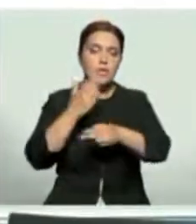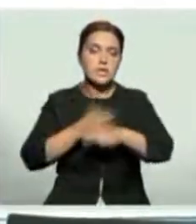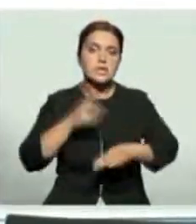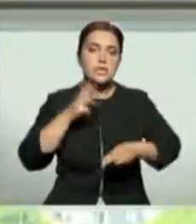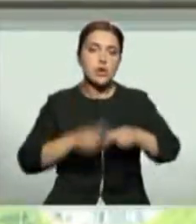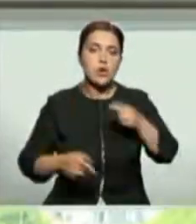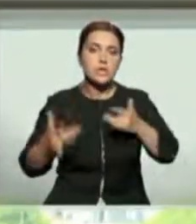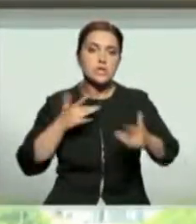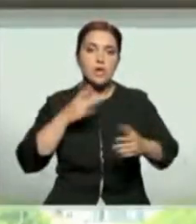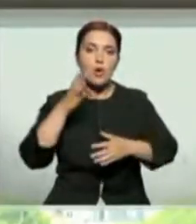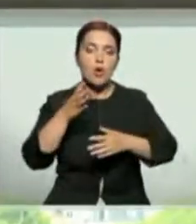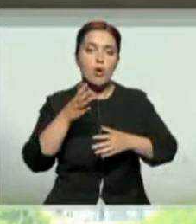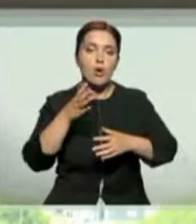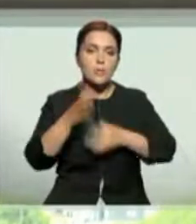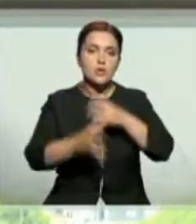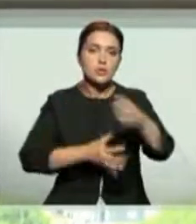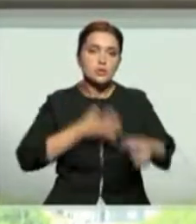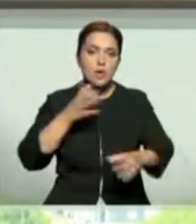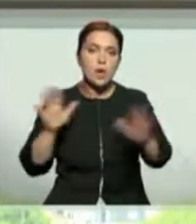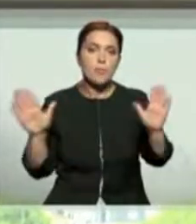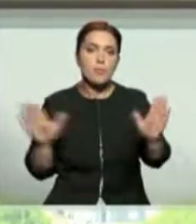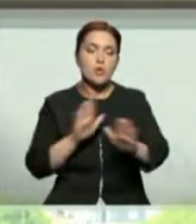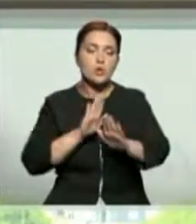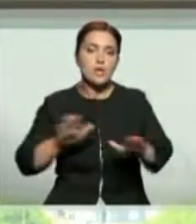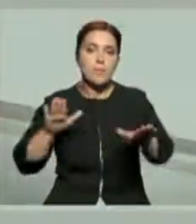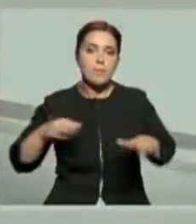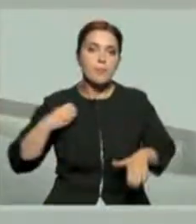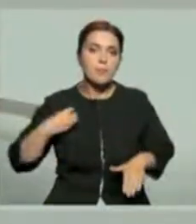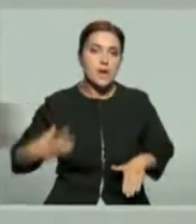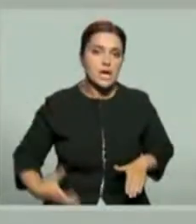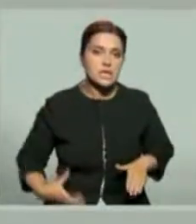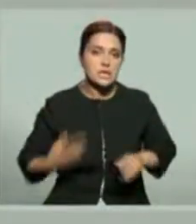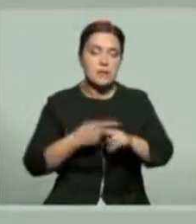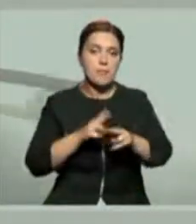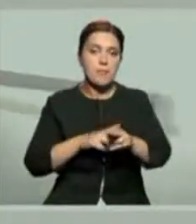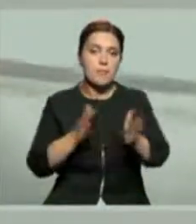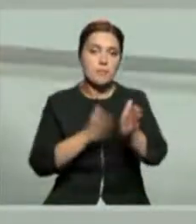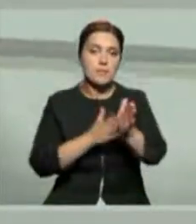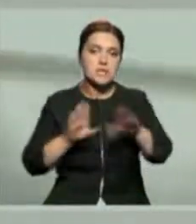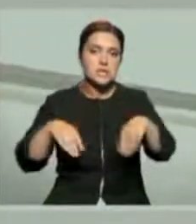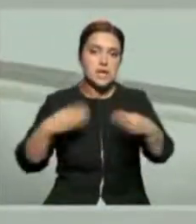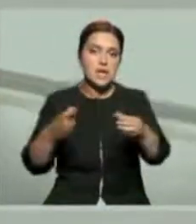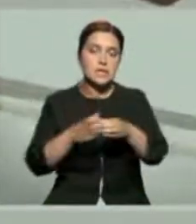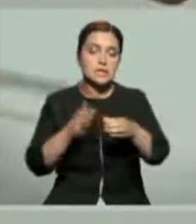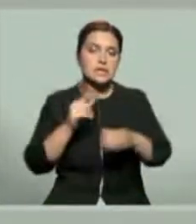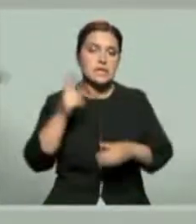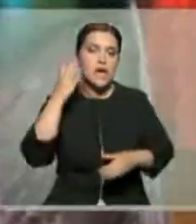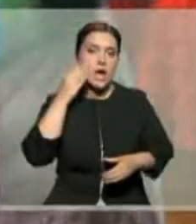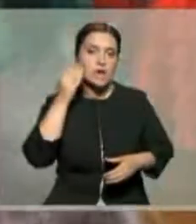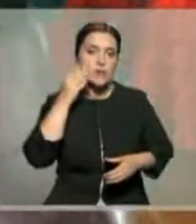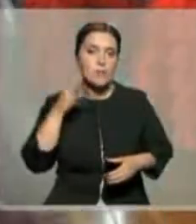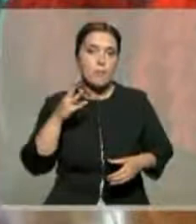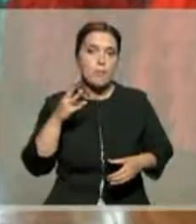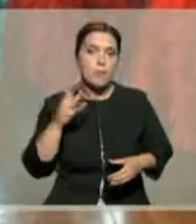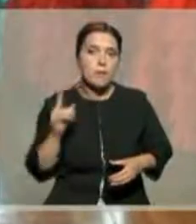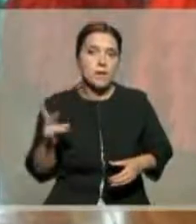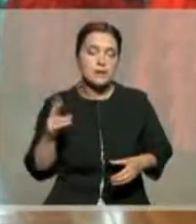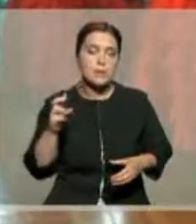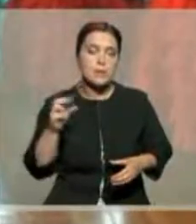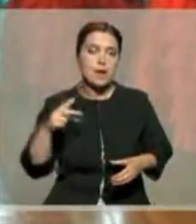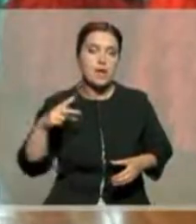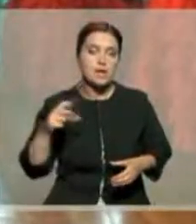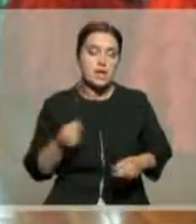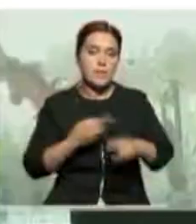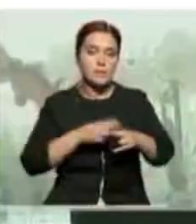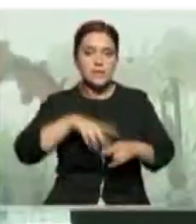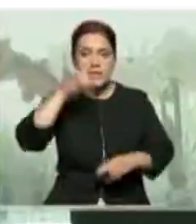кубка заключительного концерта Международного музыкального фестиваля в Париже. Главный приз достался коллективу из Алматы – «Манбала». Наряду с казахстанскими